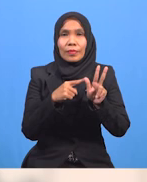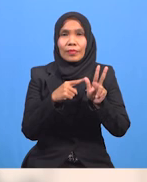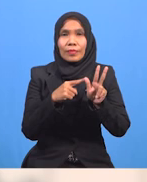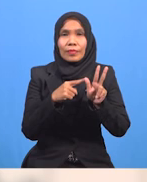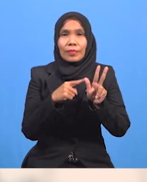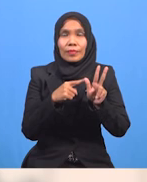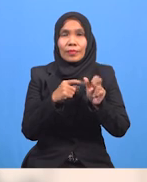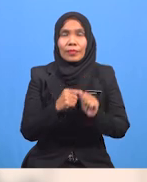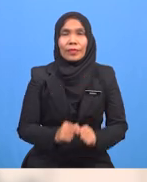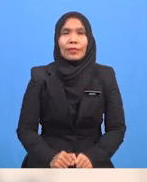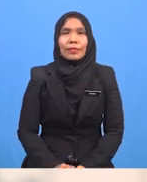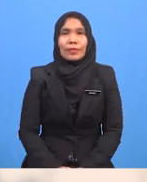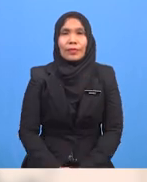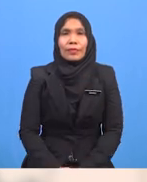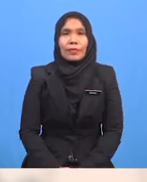hai hai